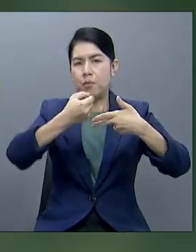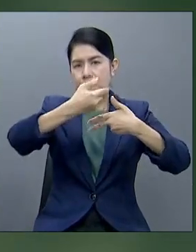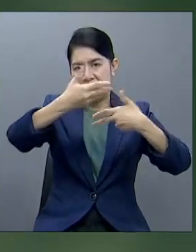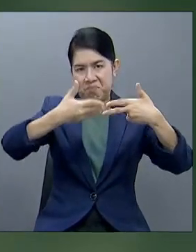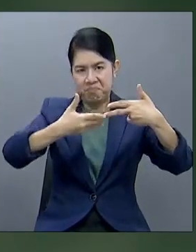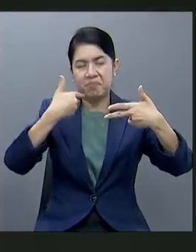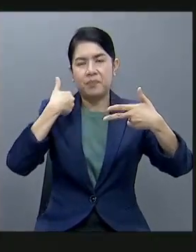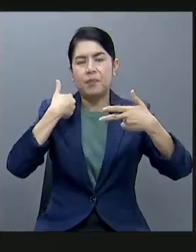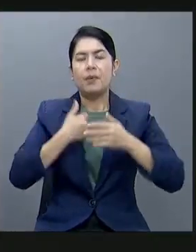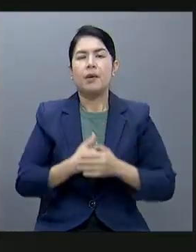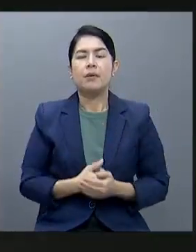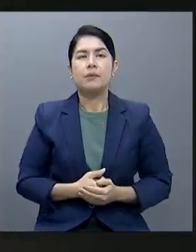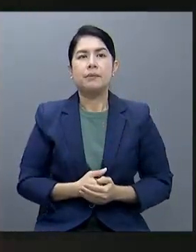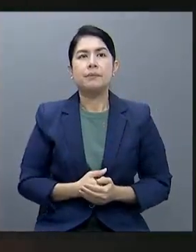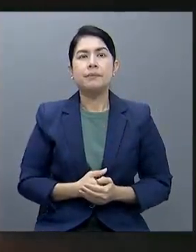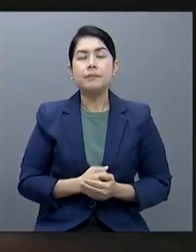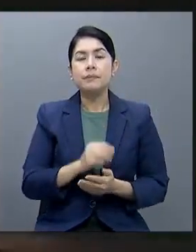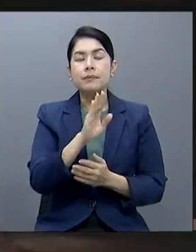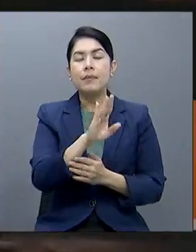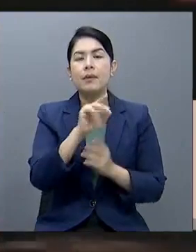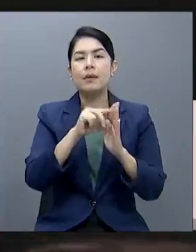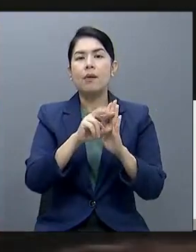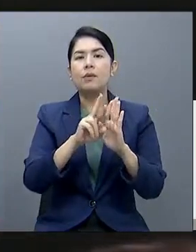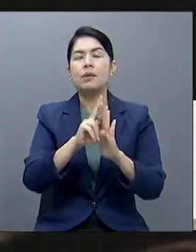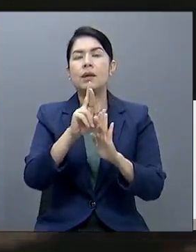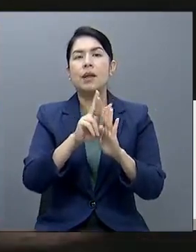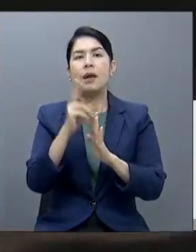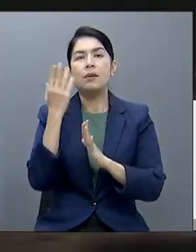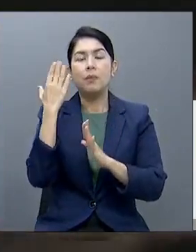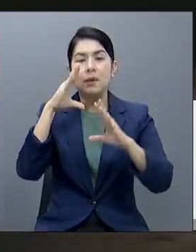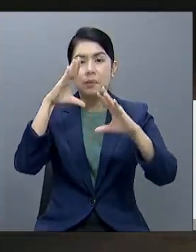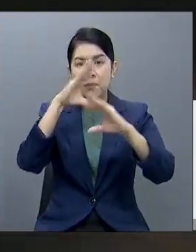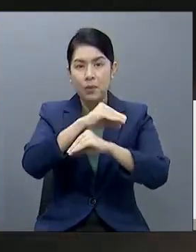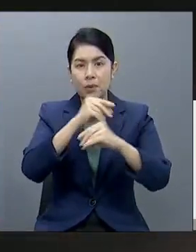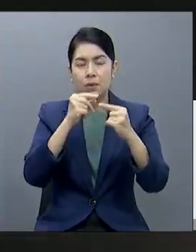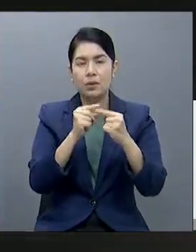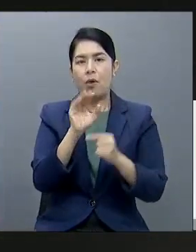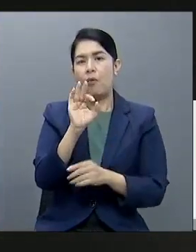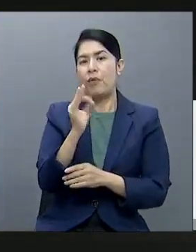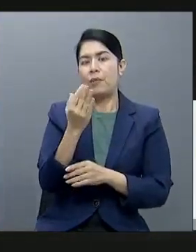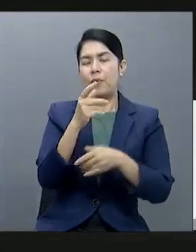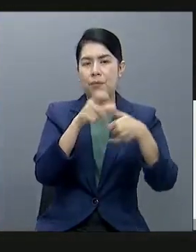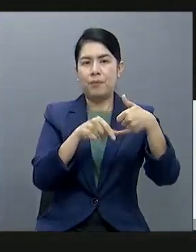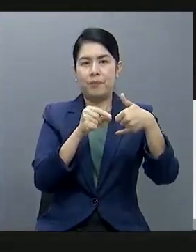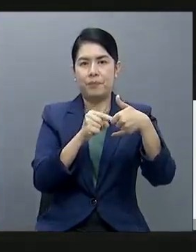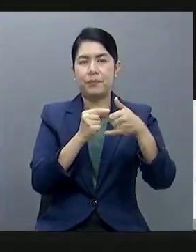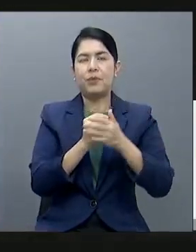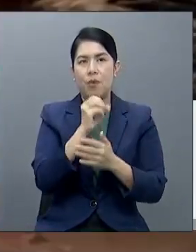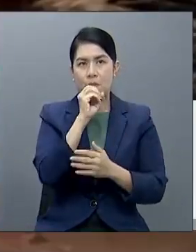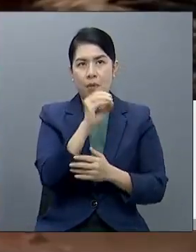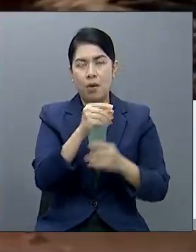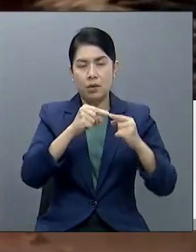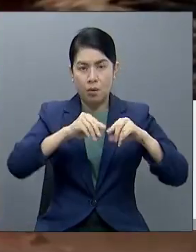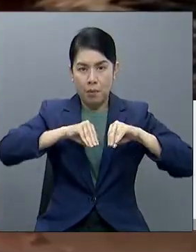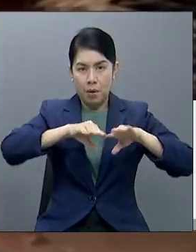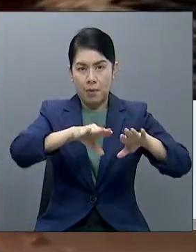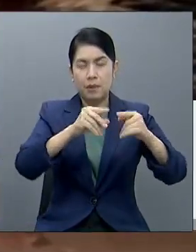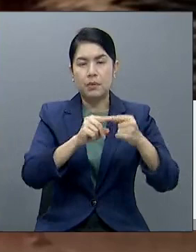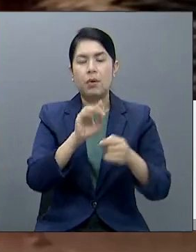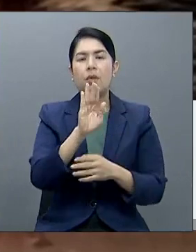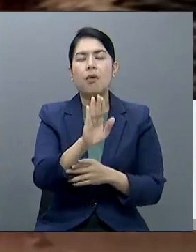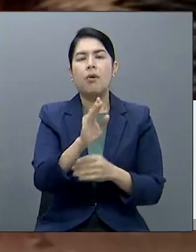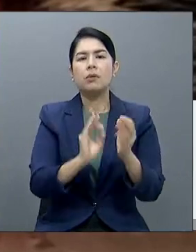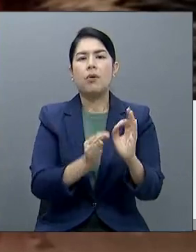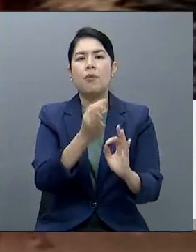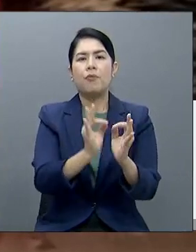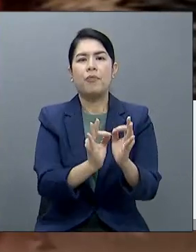ดส่วนที่จังหวัดเชียงรายเมื่อคืนนี้ผู้ใช้ Facebook ชื่อตาก running เผยแพร่ภาพไฟป่ารุนแรงในชุมช